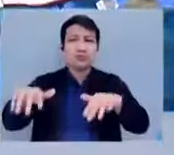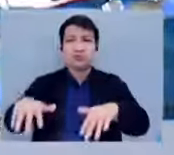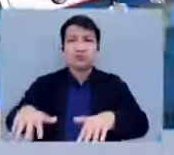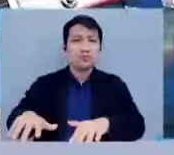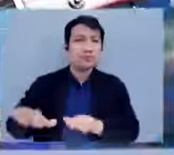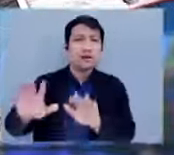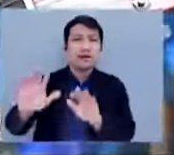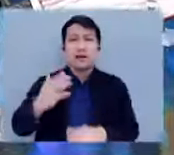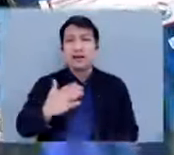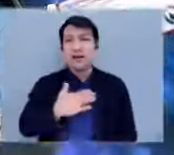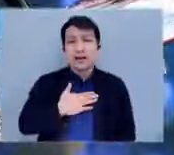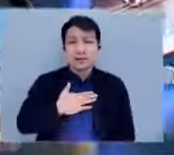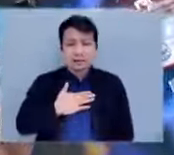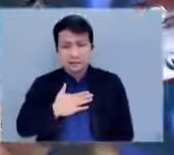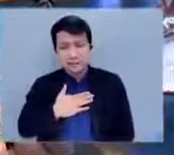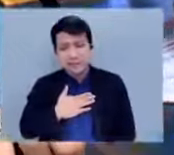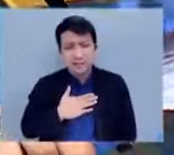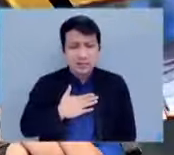tala